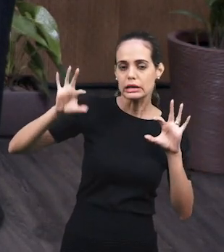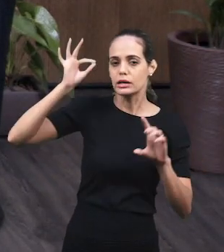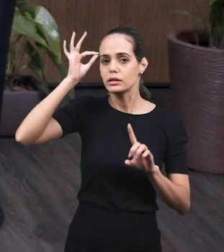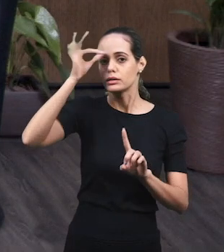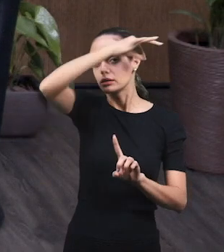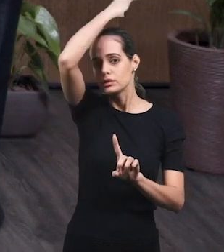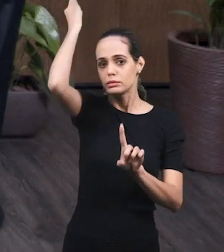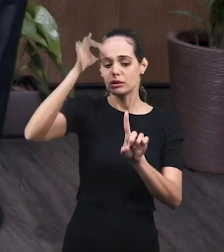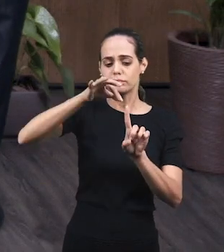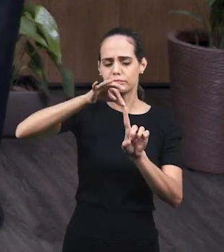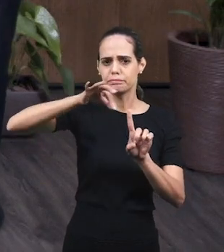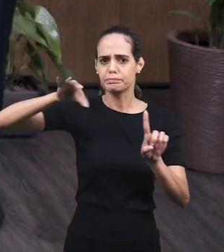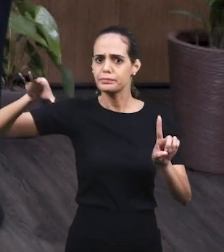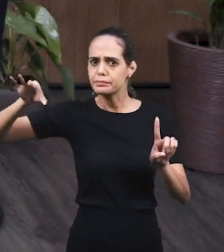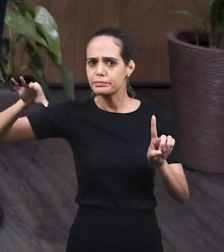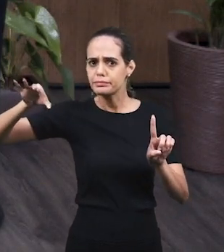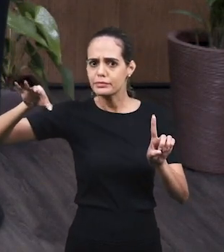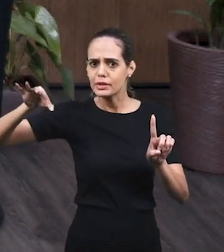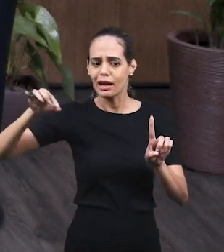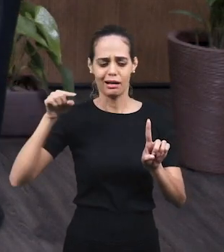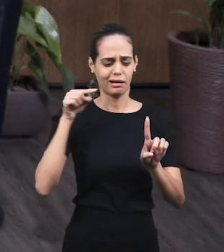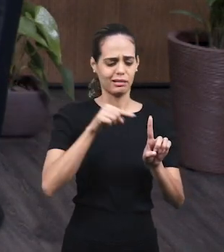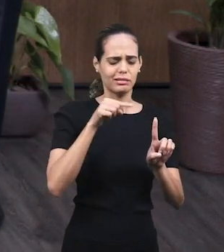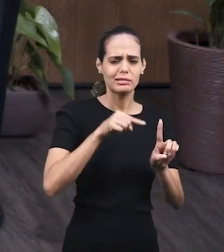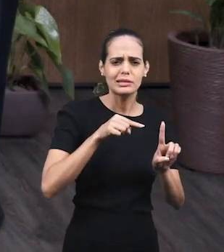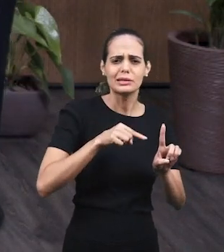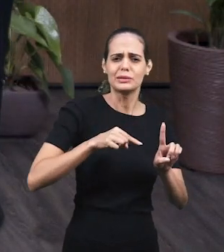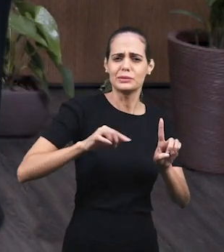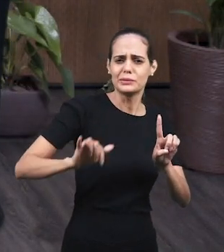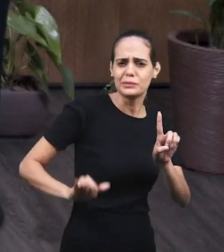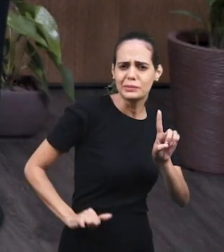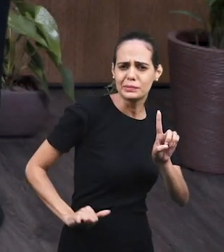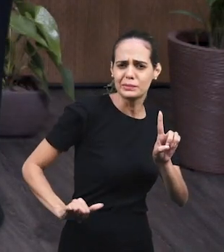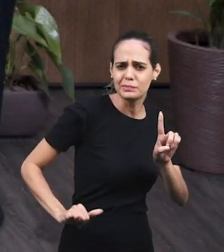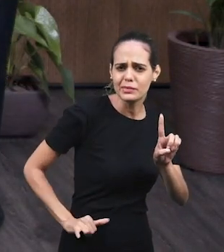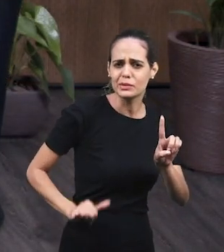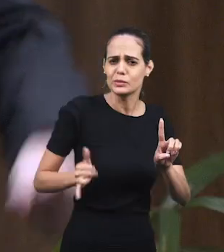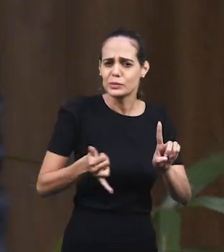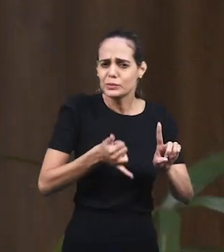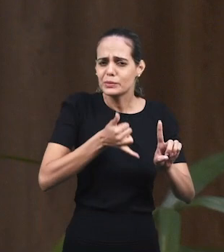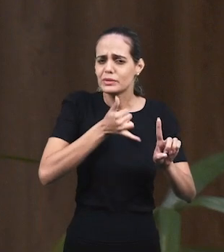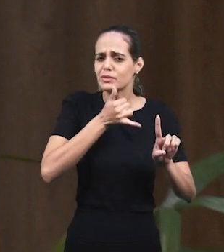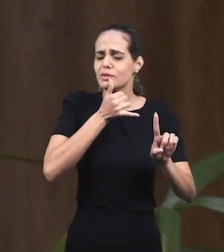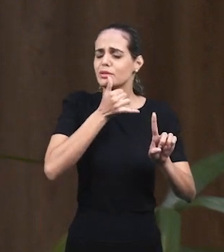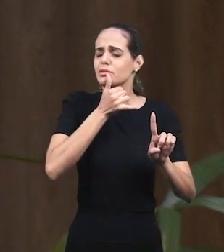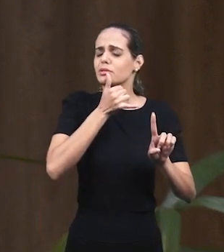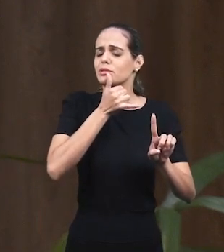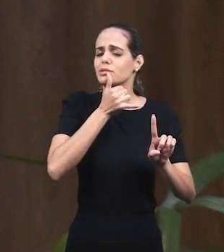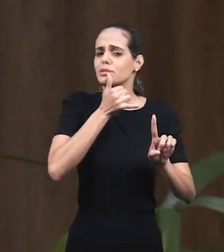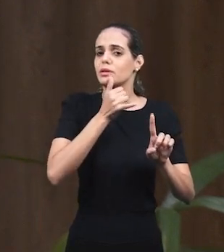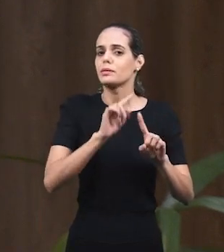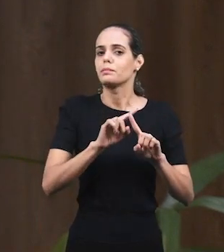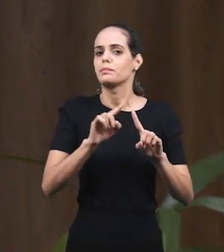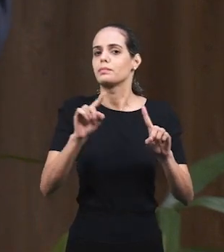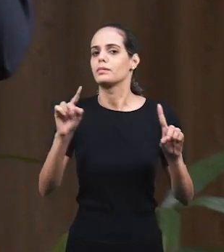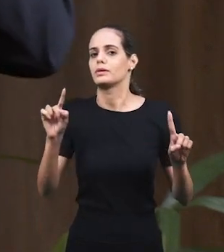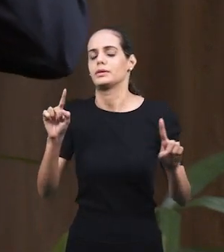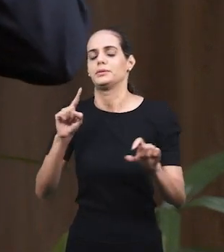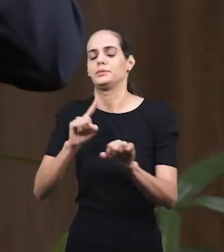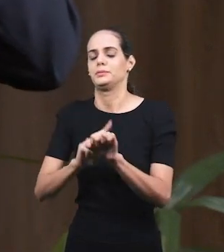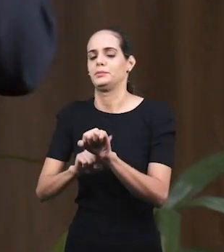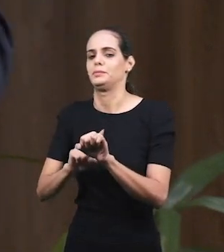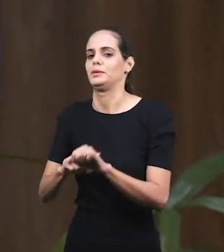Elle commence à enlever la communion, la bénédiction du Saint-Esprit. Il vient la souffrance, on perd la